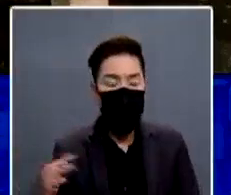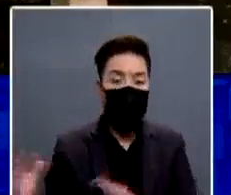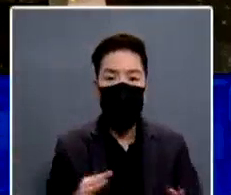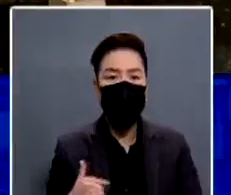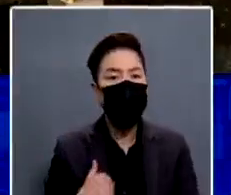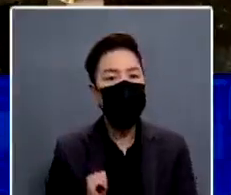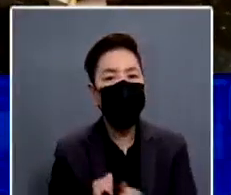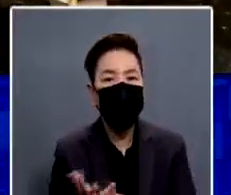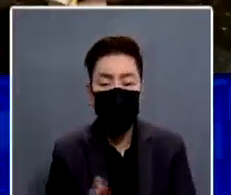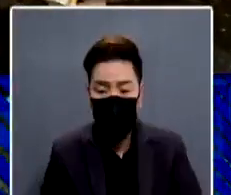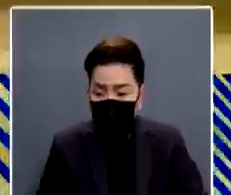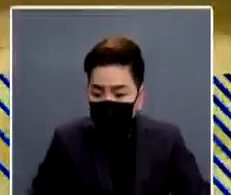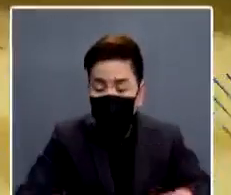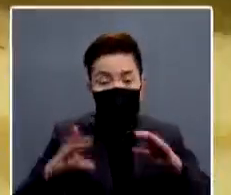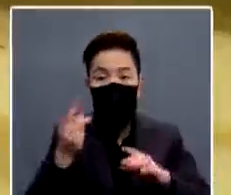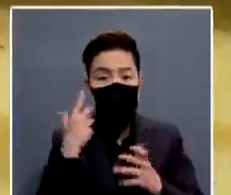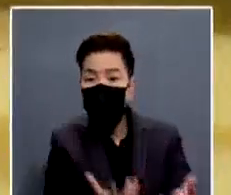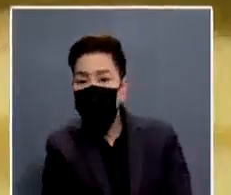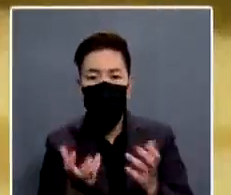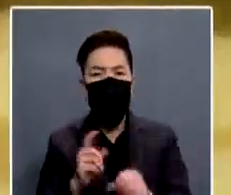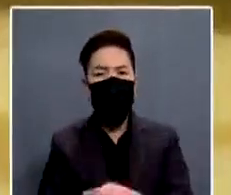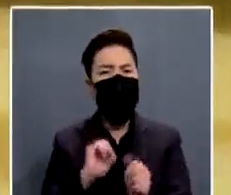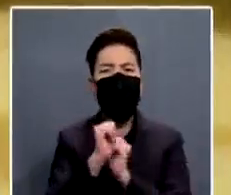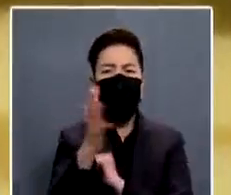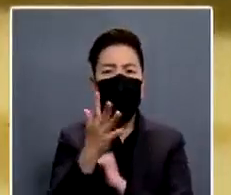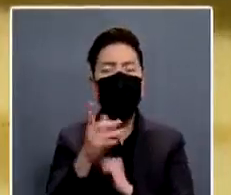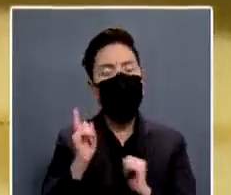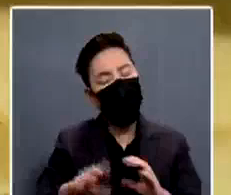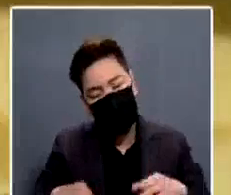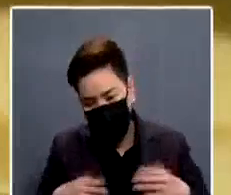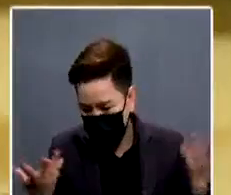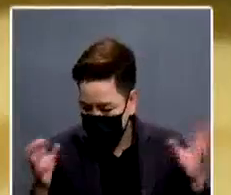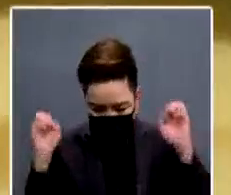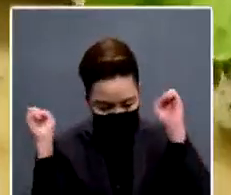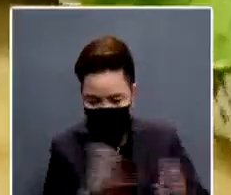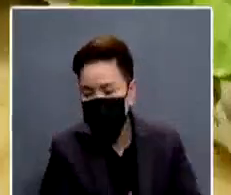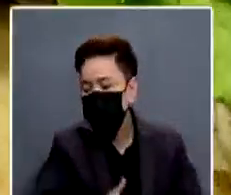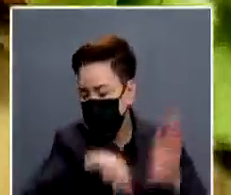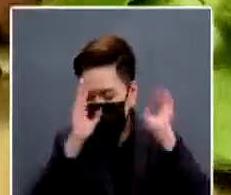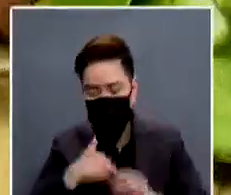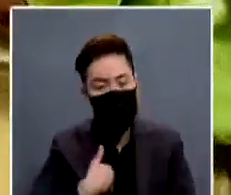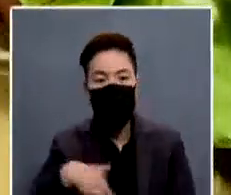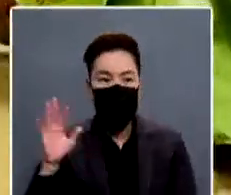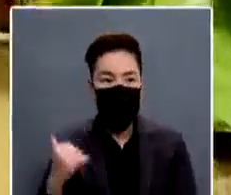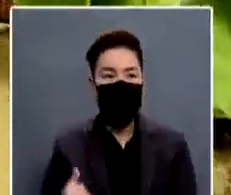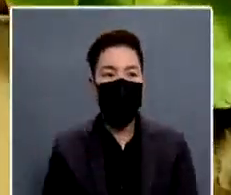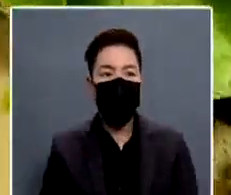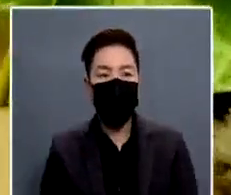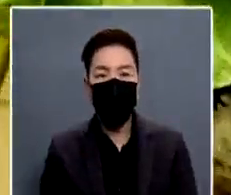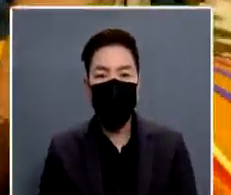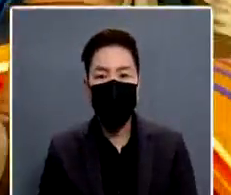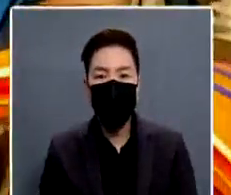ะแล้วก็สูงขึ้นอย่างรวดเร็วขนของหนีน้ำไม่ทันสุดท้ายต้องยอมค่ะยอมทิ้งของให้จมไว้ในบ้านค่ะ สวัสดีค่ะคุณยาย